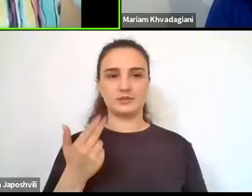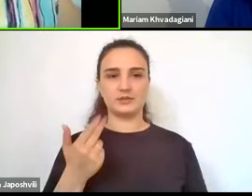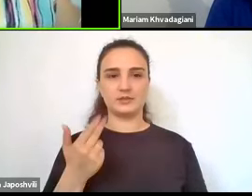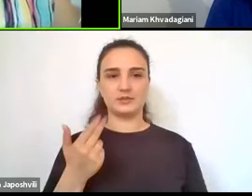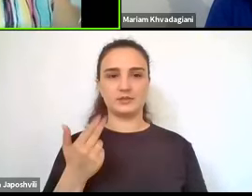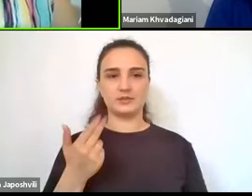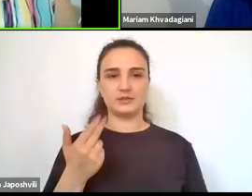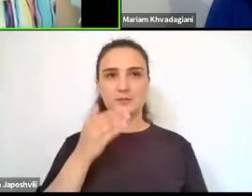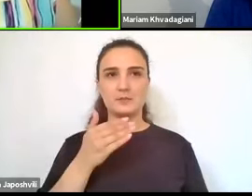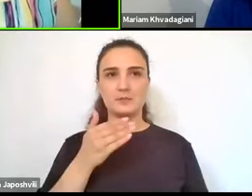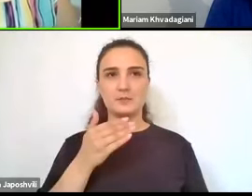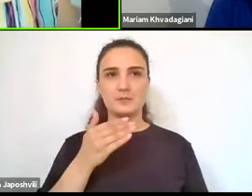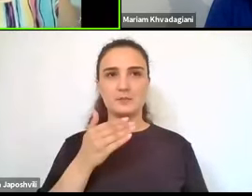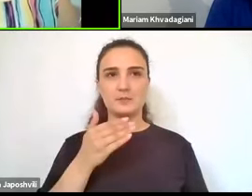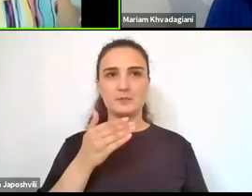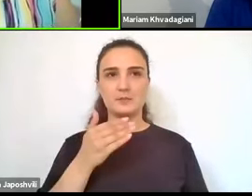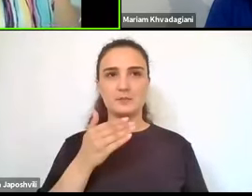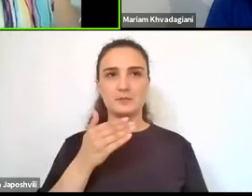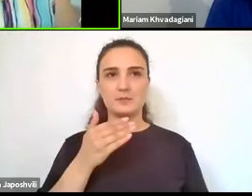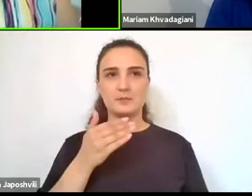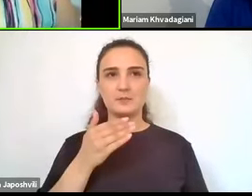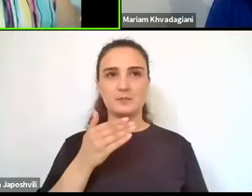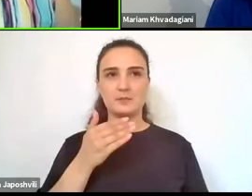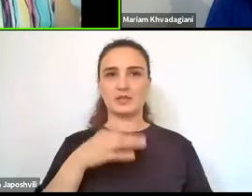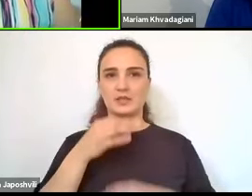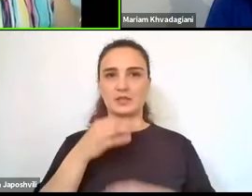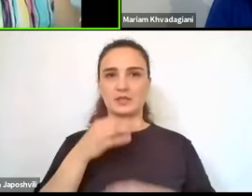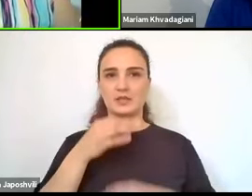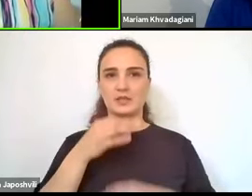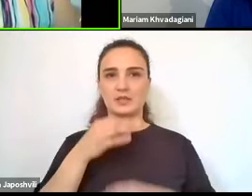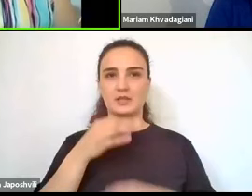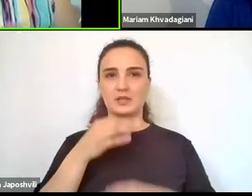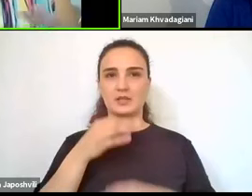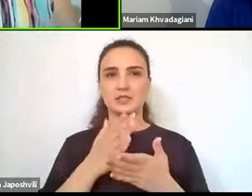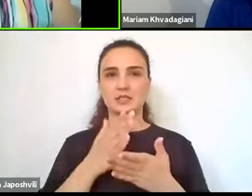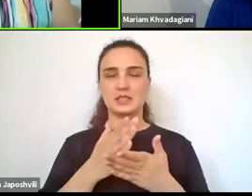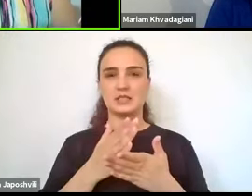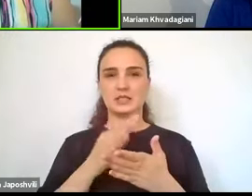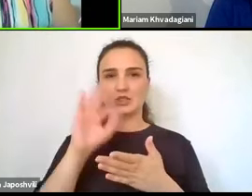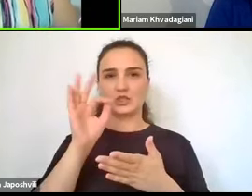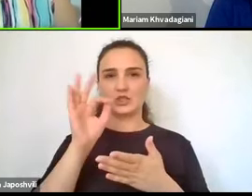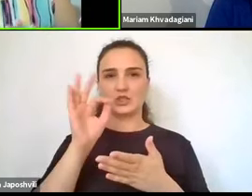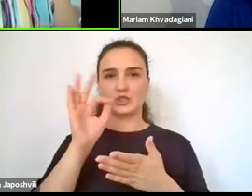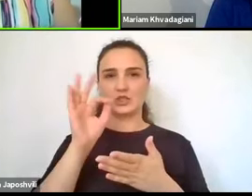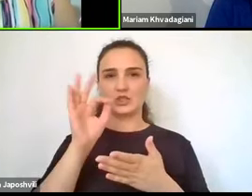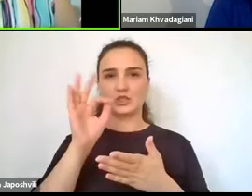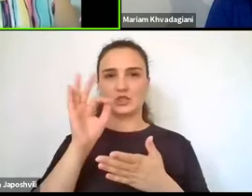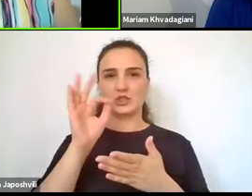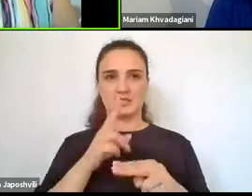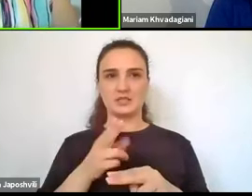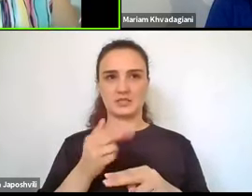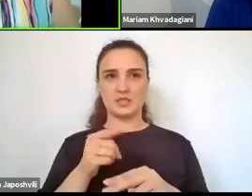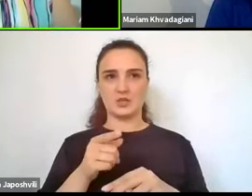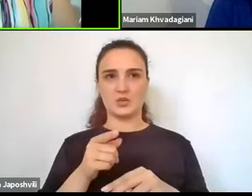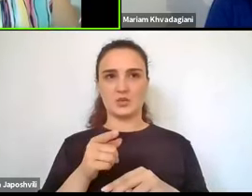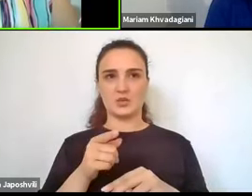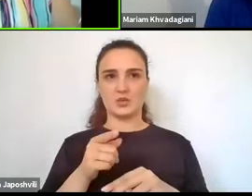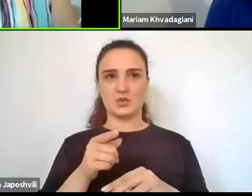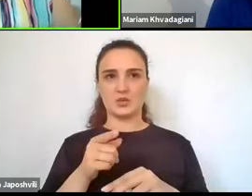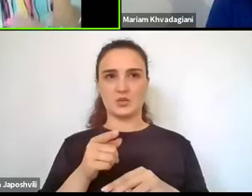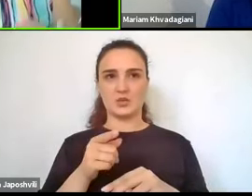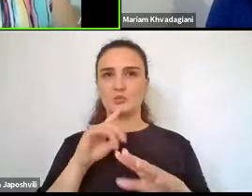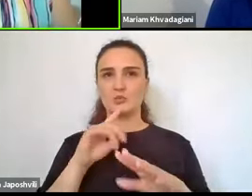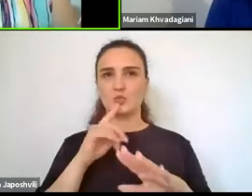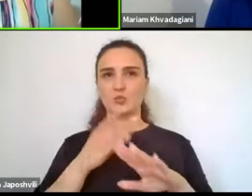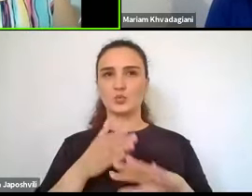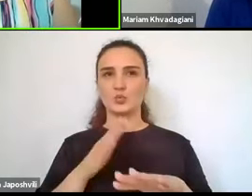არის არსებითი, ხო, პრინციპში ნებისმიერ რაც არის ხედავთ მომთხოვნე პრევენცია ხო ანუ აი მონებისმიერ რთული ქცევის არა